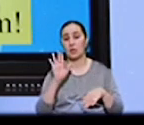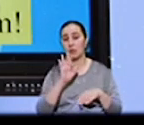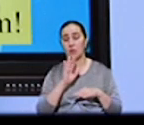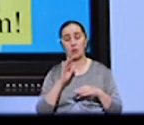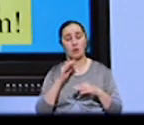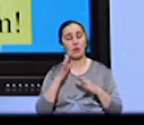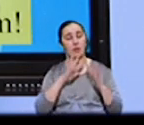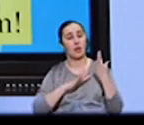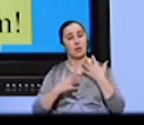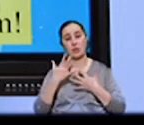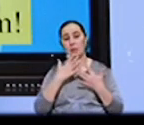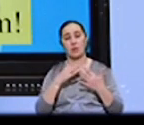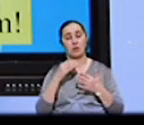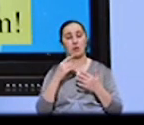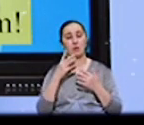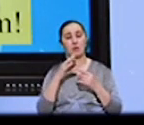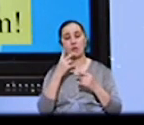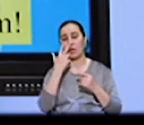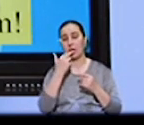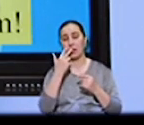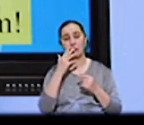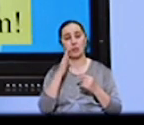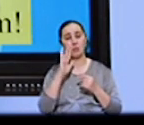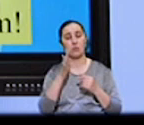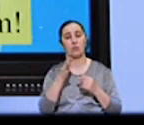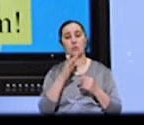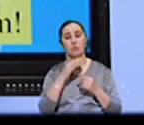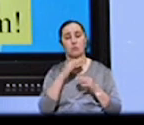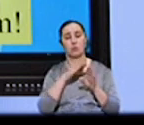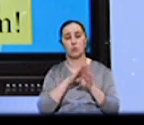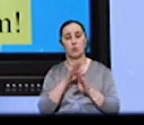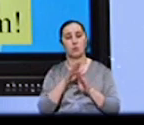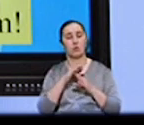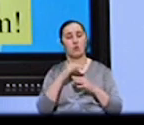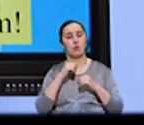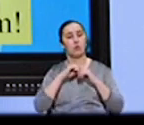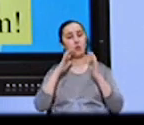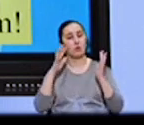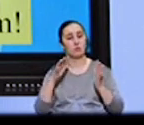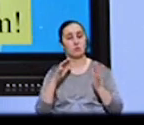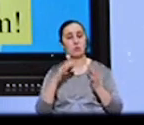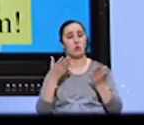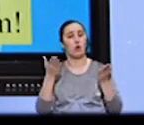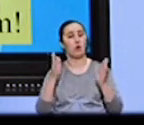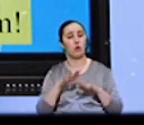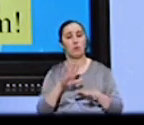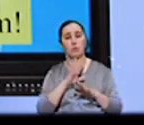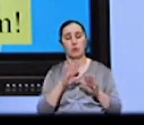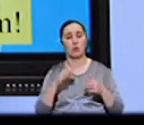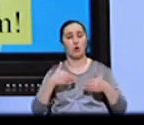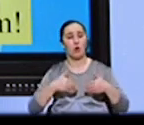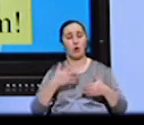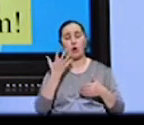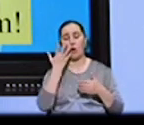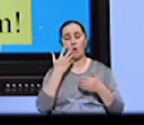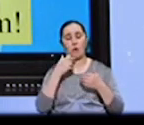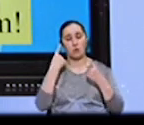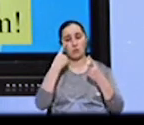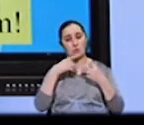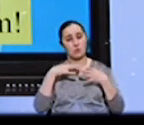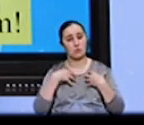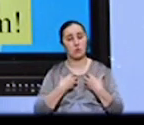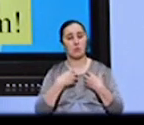Taltaymagin erka bo'lib, yig'lamagin to'lib, toshib, qolmagin och ranging